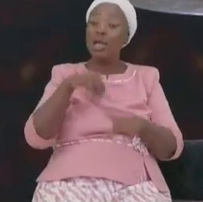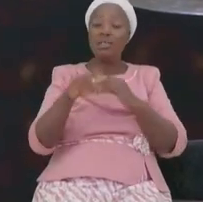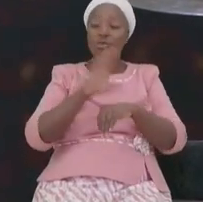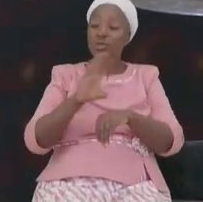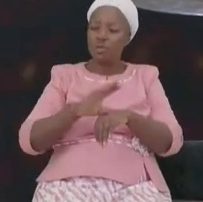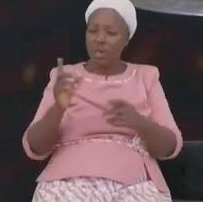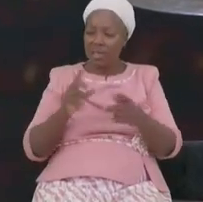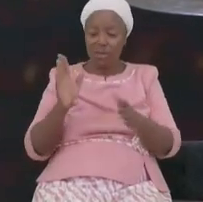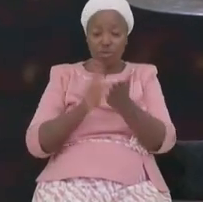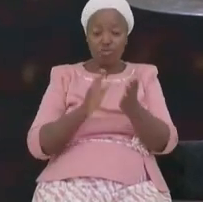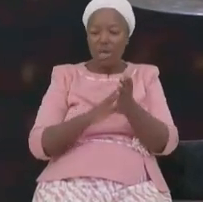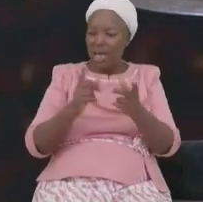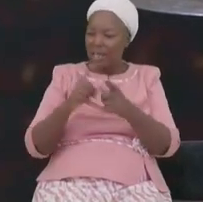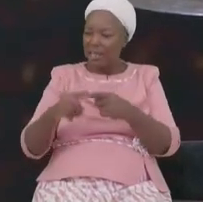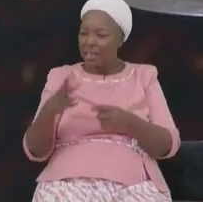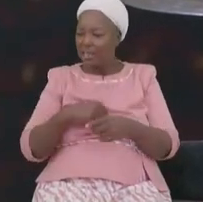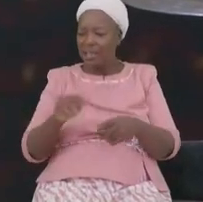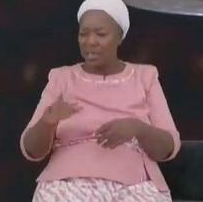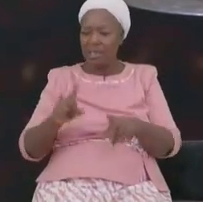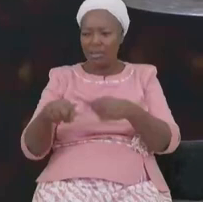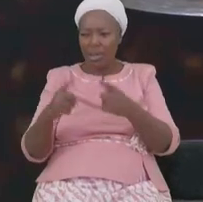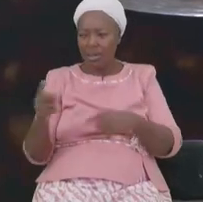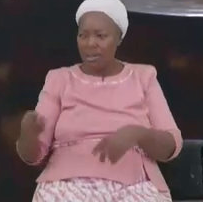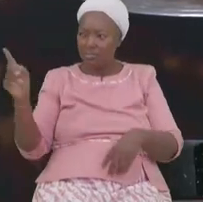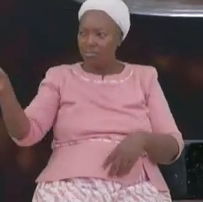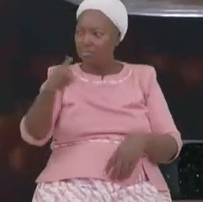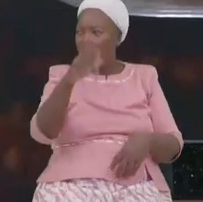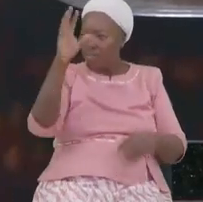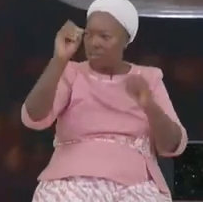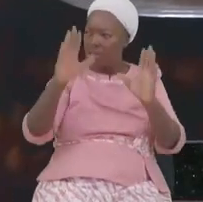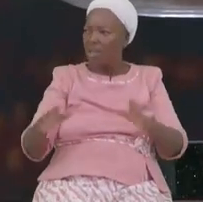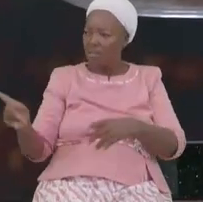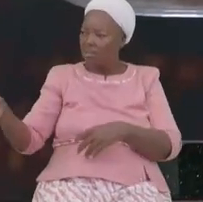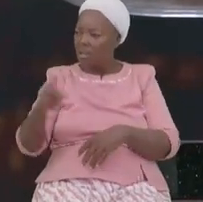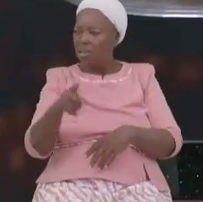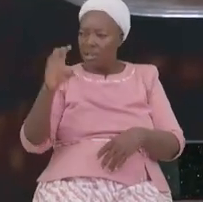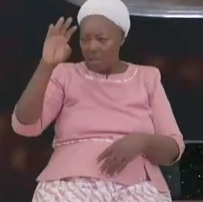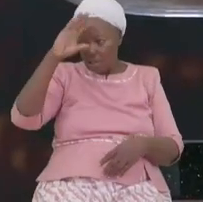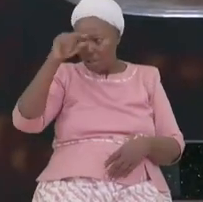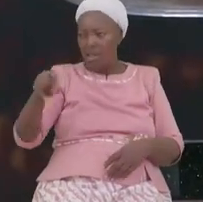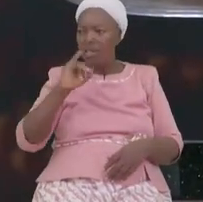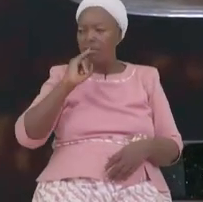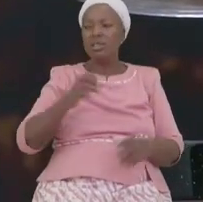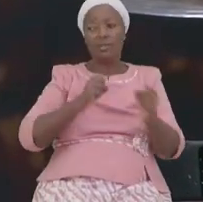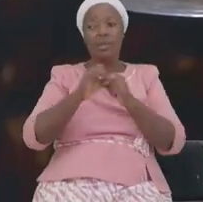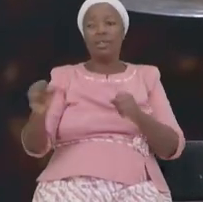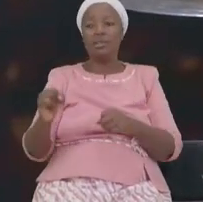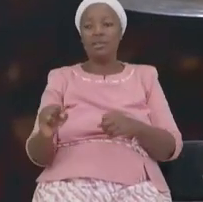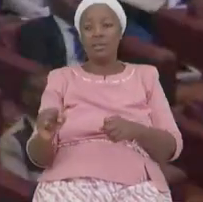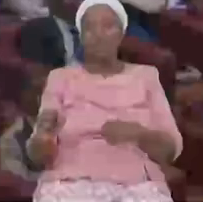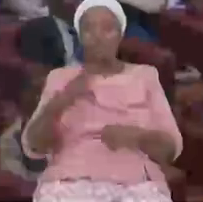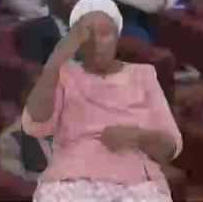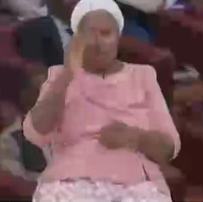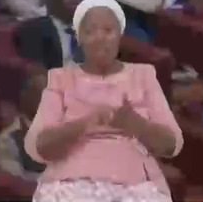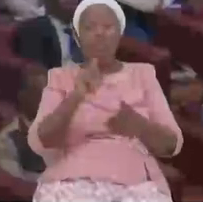un élève a dit, il se bagarre. Et l'autre dit, non, une personne ne se bagarre pas. Il faut deux personnes pour se bagarrer. Est-ce qu'il n'y a pas quelqu'un là-bas?